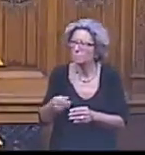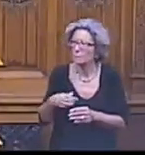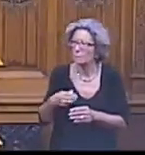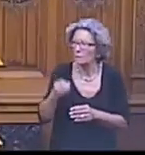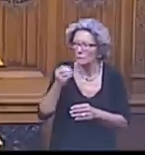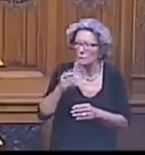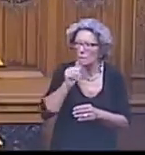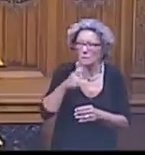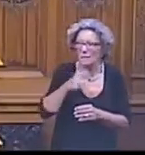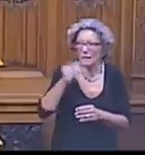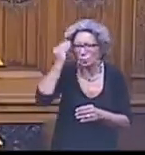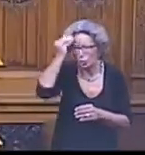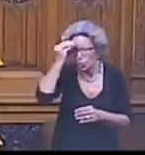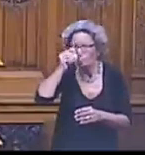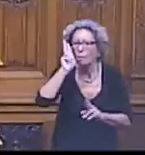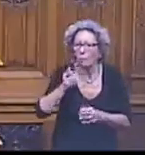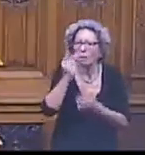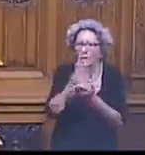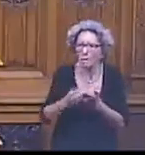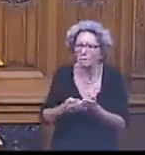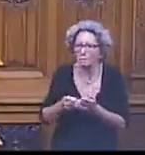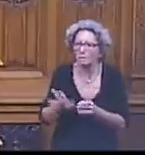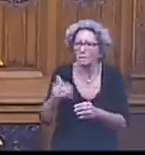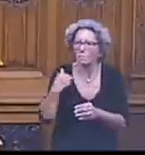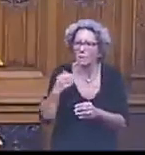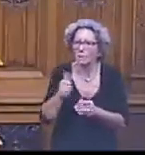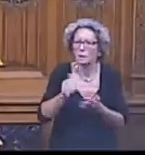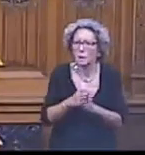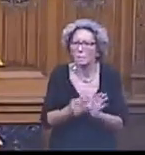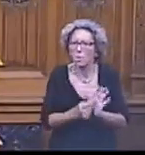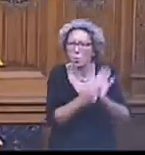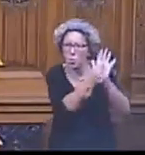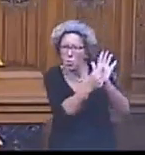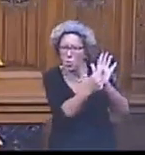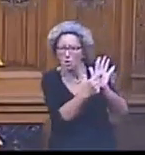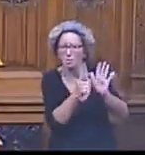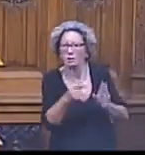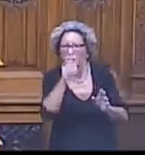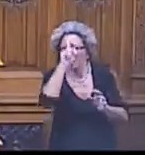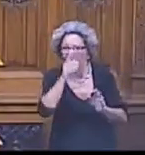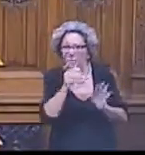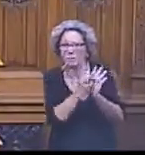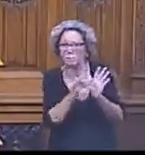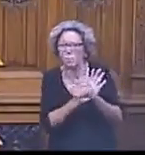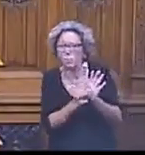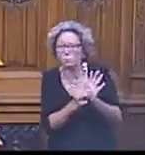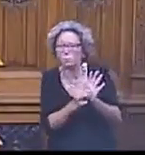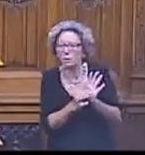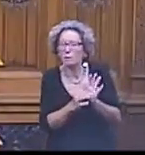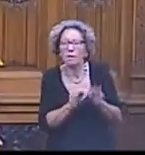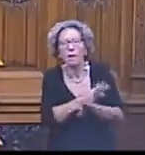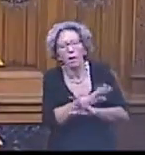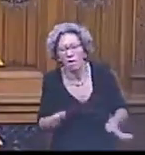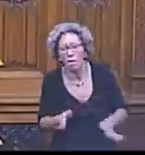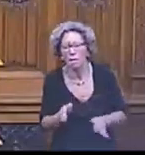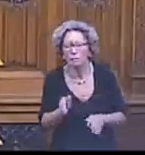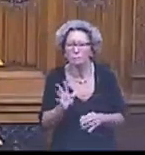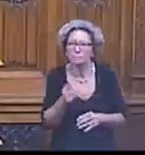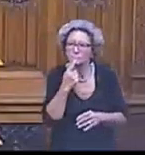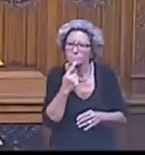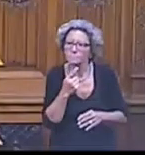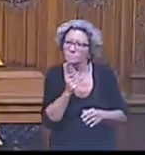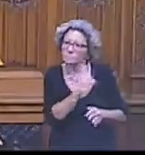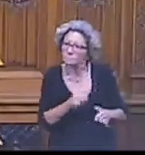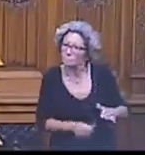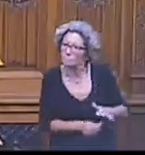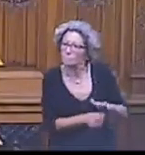sind nicht dumm und können lesen. Zumindest haben Sie gerade ein Buch in die Höhe gehalten und wissen diese Fakten eigentlich alle. Ich unterstelle Ihnen,